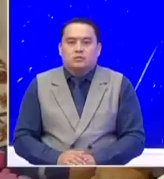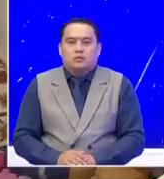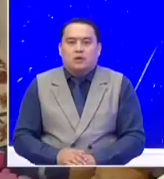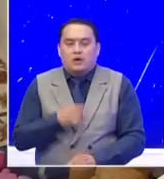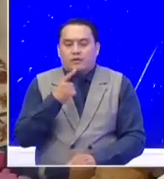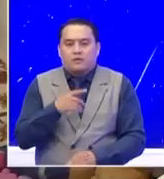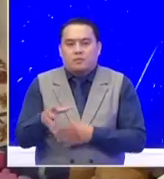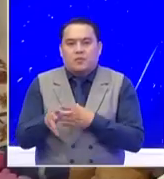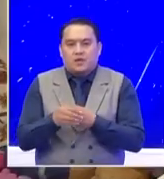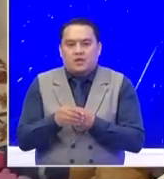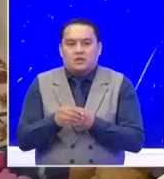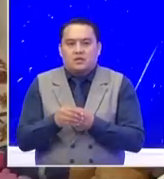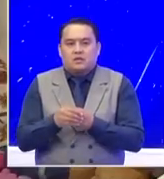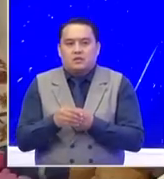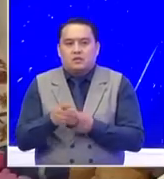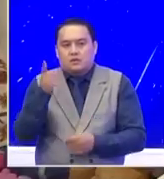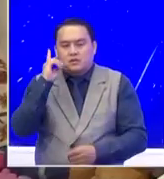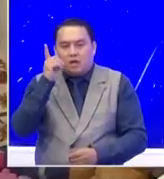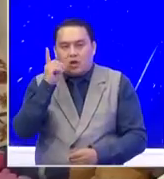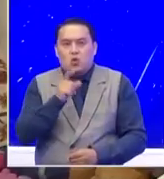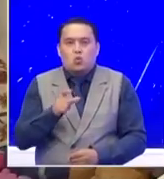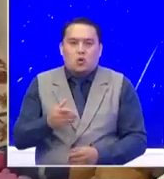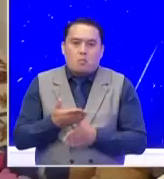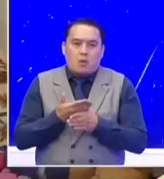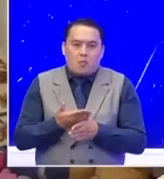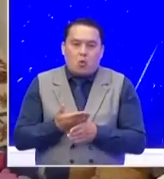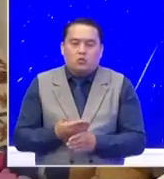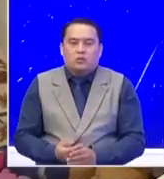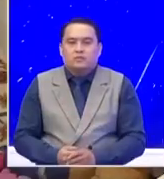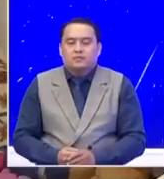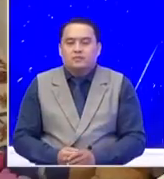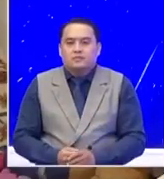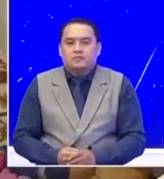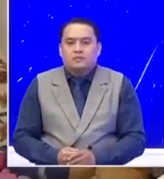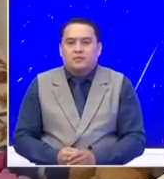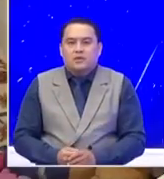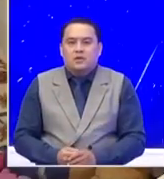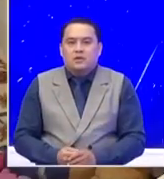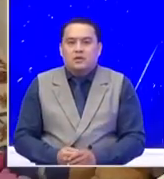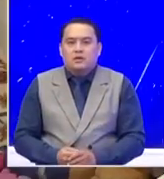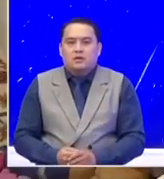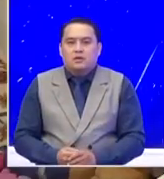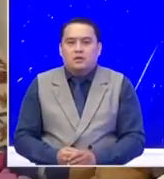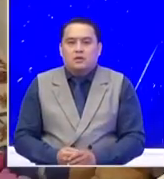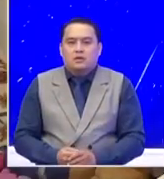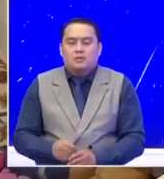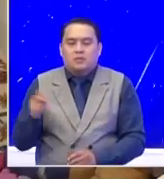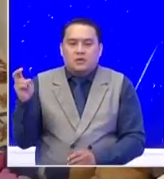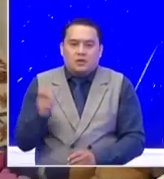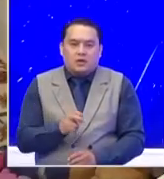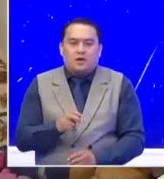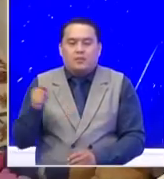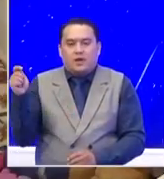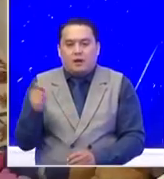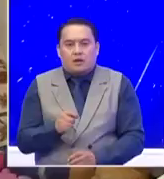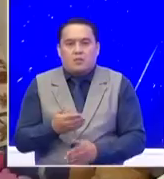говорит, давайте места грамм, говорит, там люди, говорит, помогут, говорит. И вот потом Ира приехала сюда, и вот